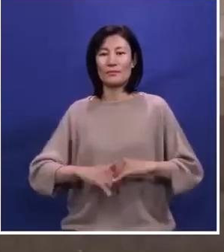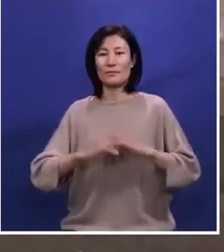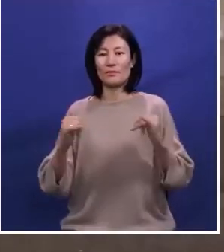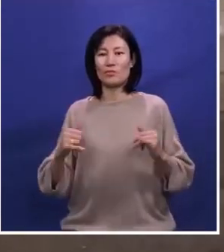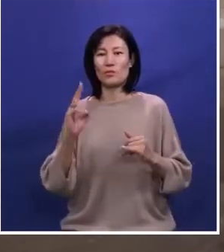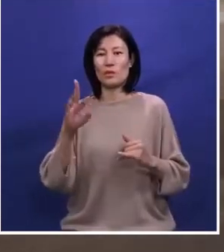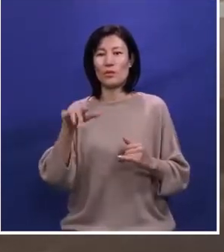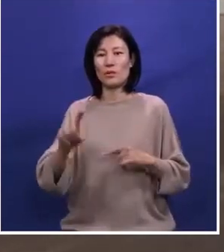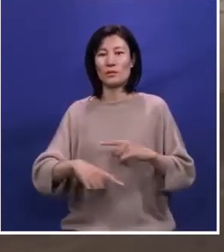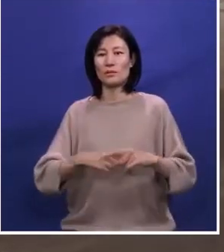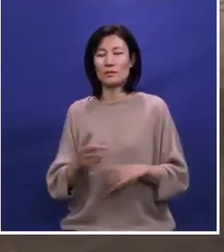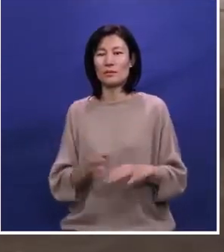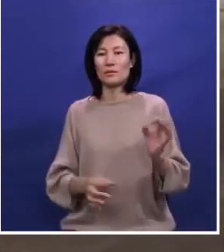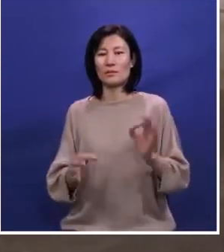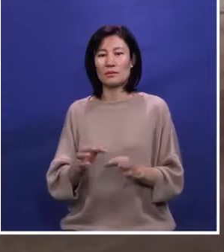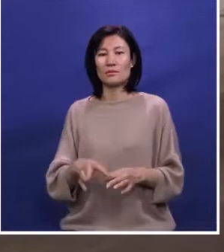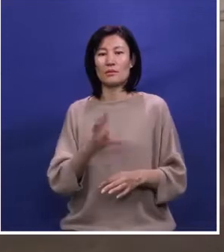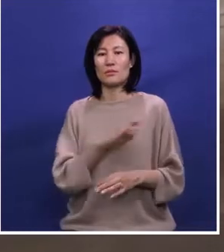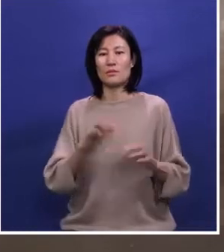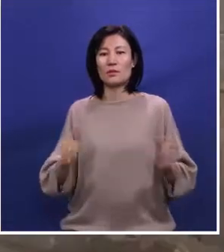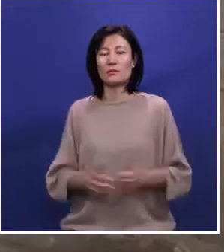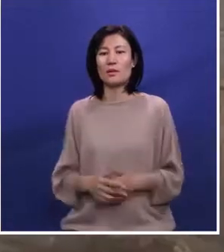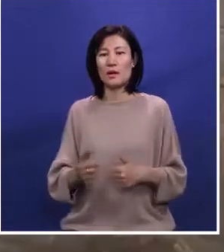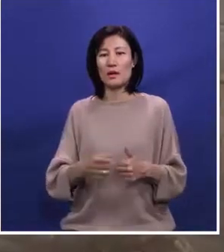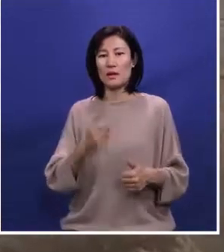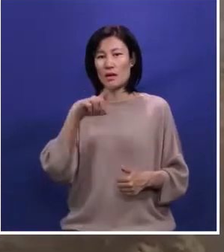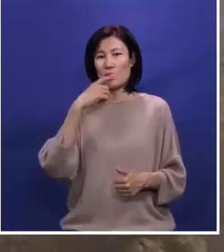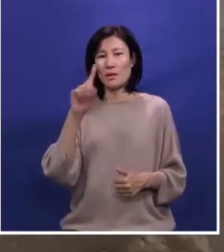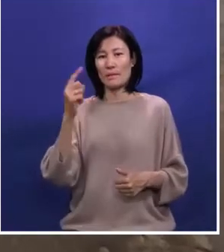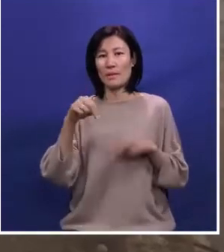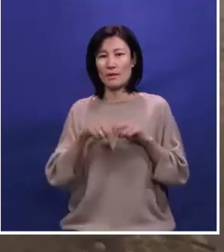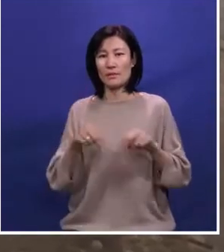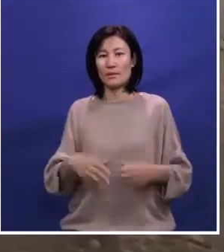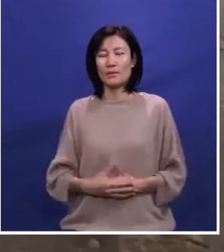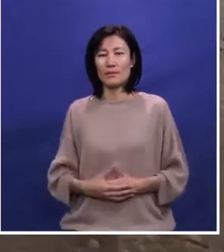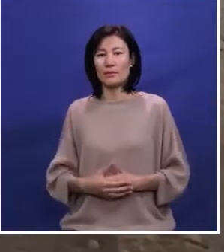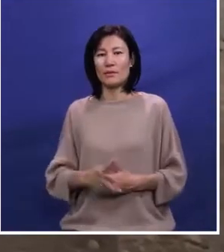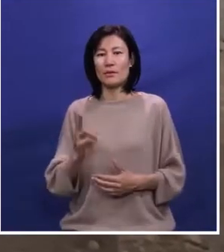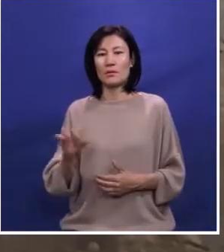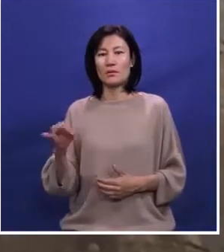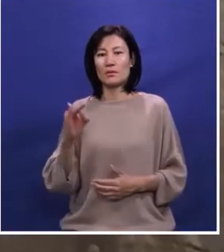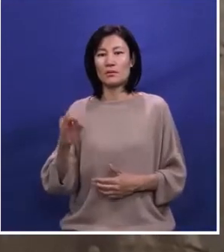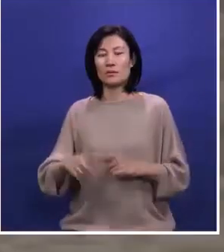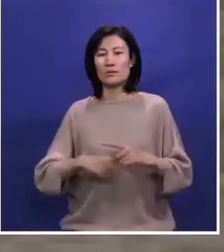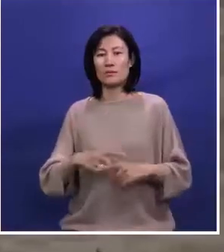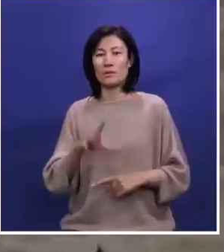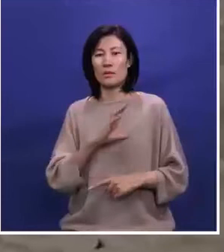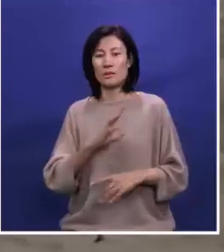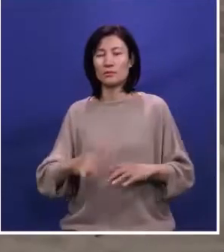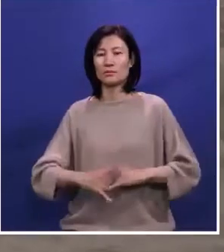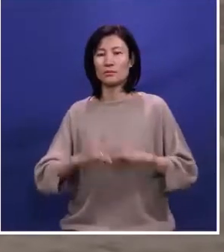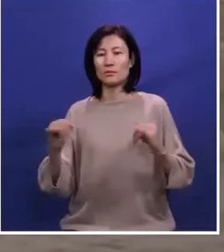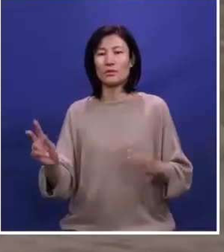жобалар қолға алынып, құрылыс жұмыстары жүргізілуде. Атап айтсақ, Тұңғыш президент саябағы Қожа Ахмет Яссауи кесенесі